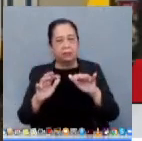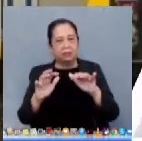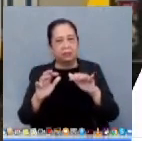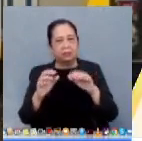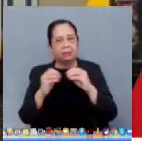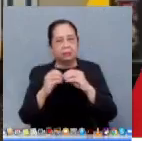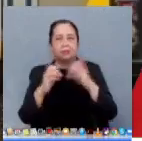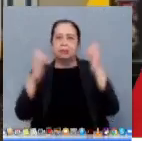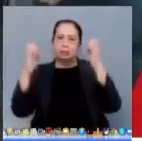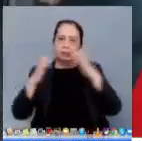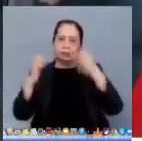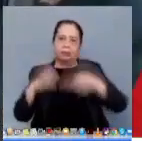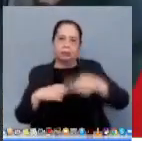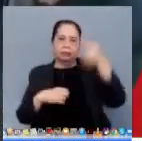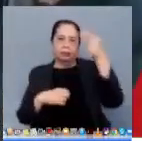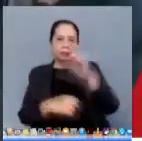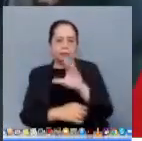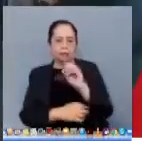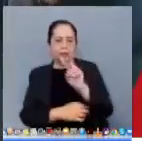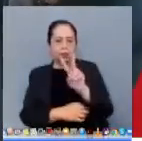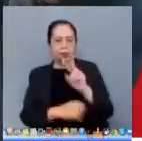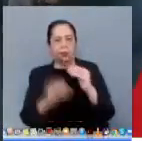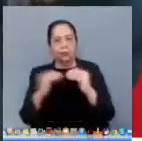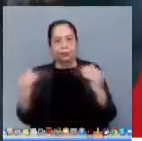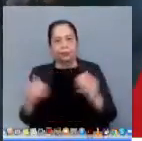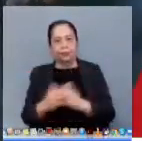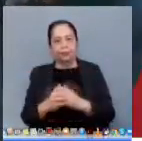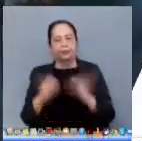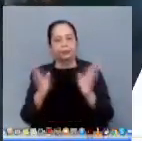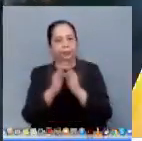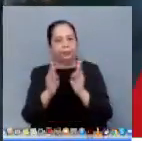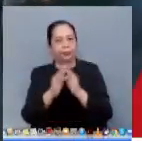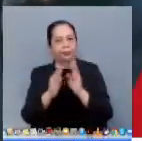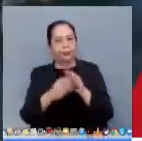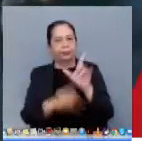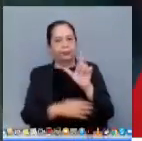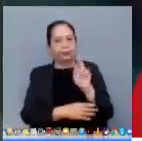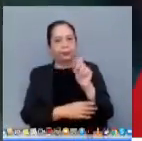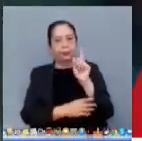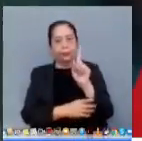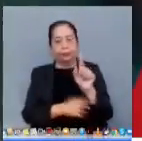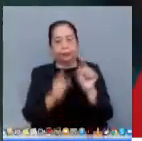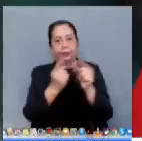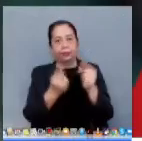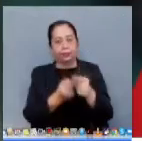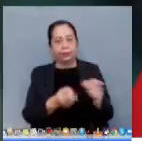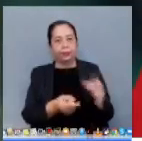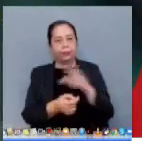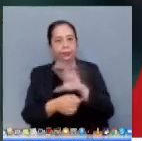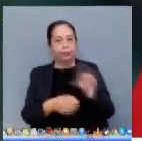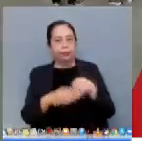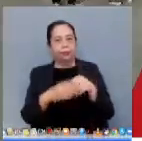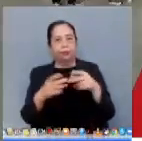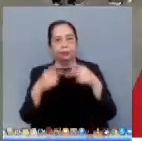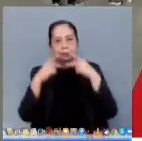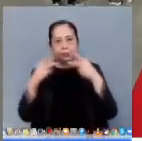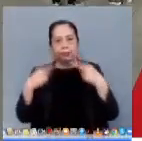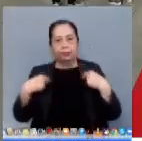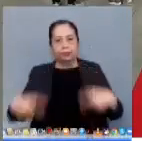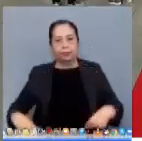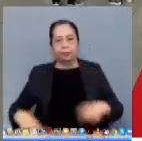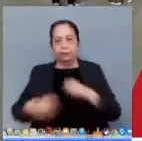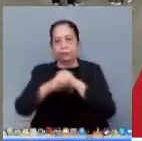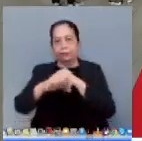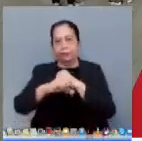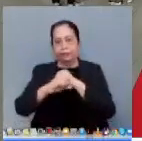higher CO2 level. Makikipagpulong daw ang LRT1 sa grupo ni Abante at sa ilang public health advocates. Bukod